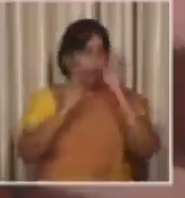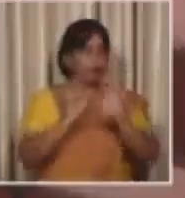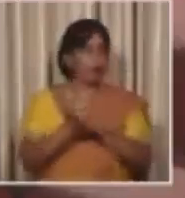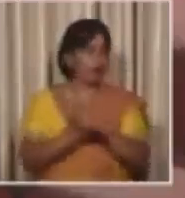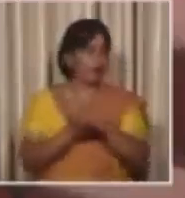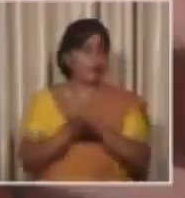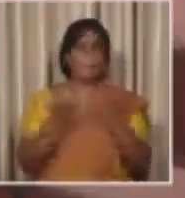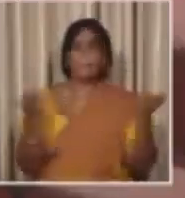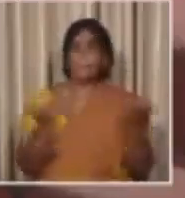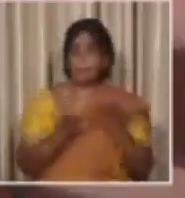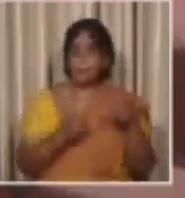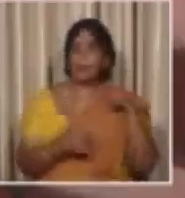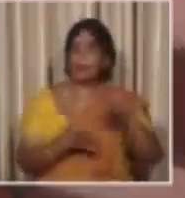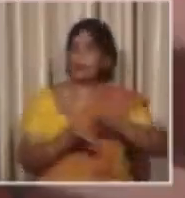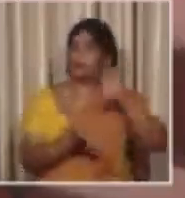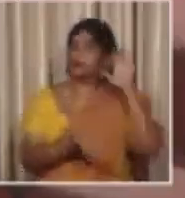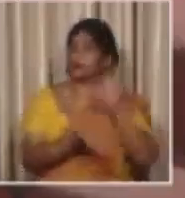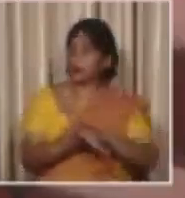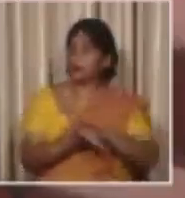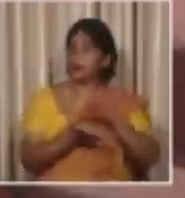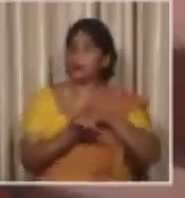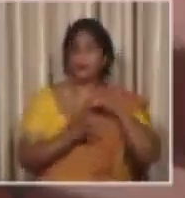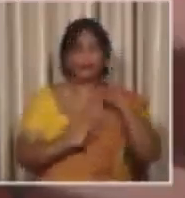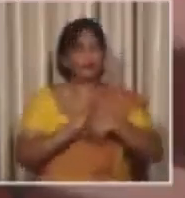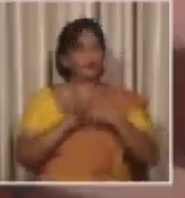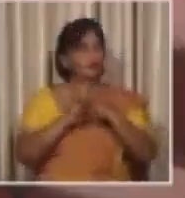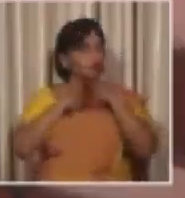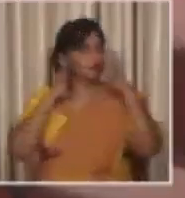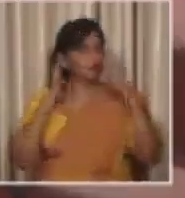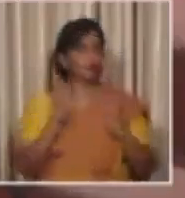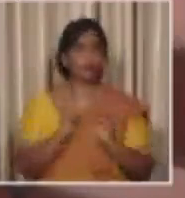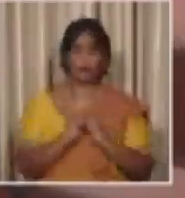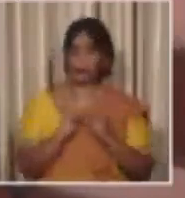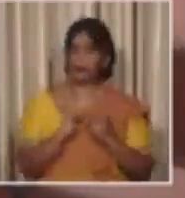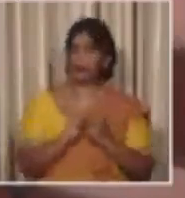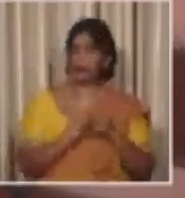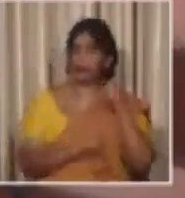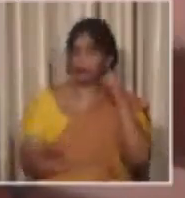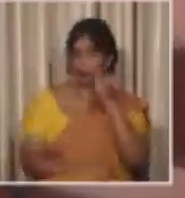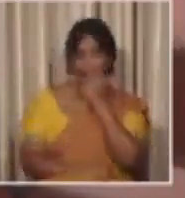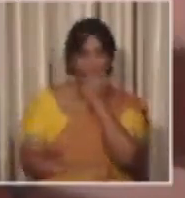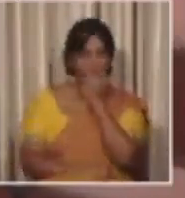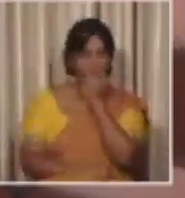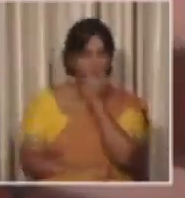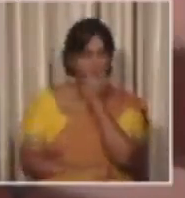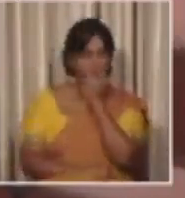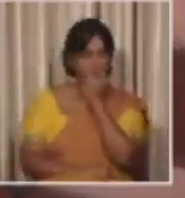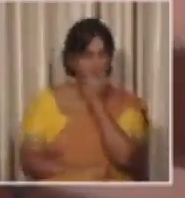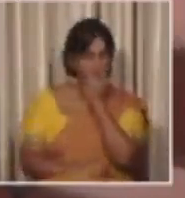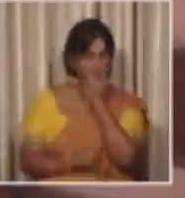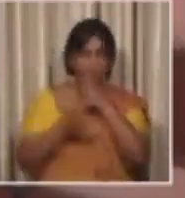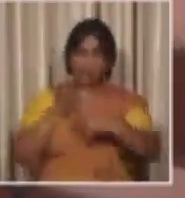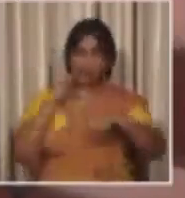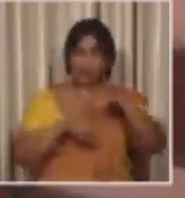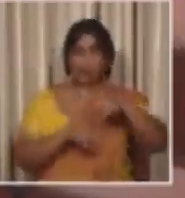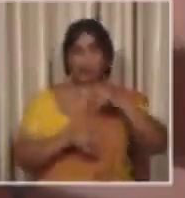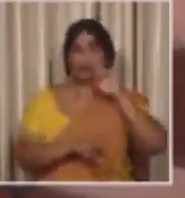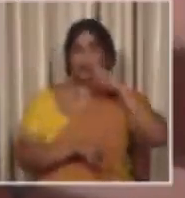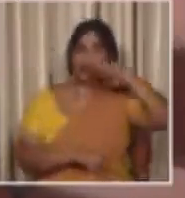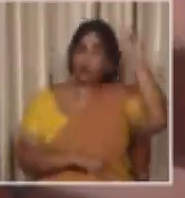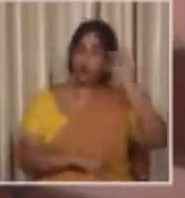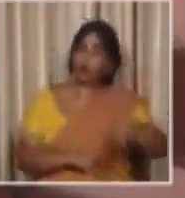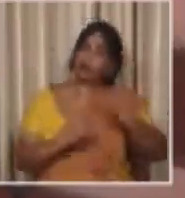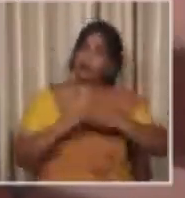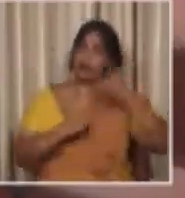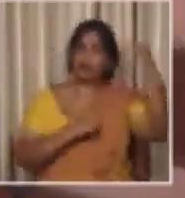බැරි විදියට මේ තීන්දු ගත්තම රට විශාල අර්බුදයකට යනවා. ඔබතුමන්ලා ඡන්දයක් තියලා රනිල් මහත්තයා දිනවල ඊට පස්සේ